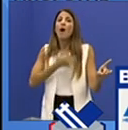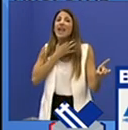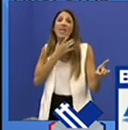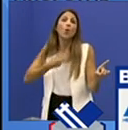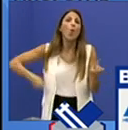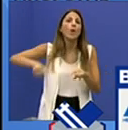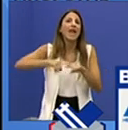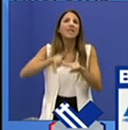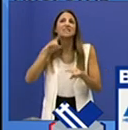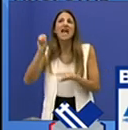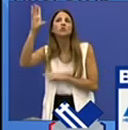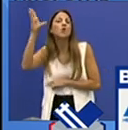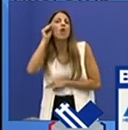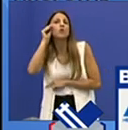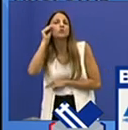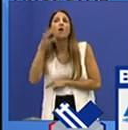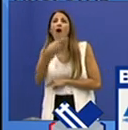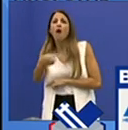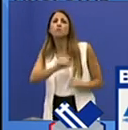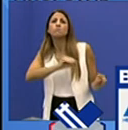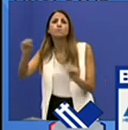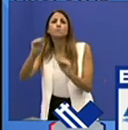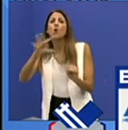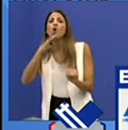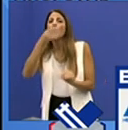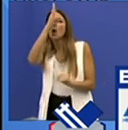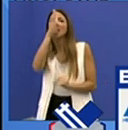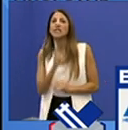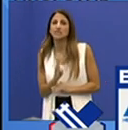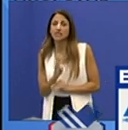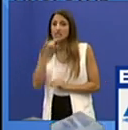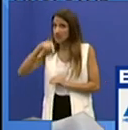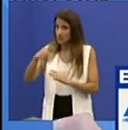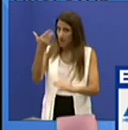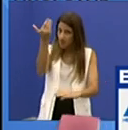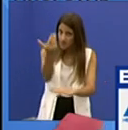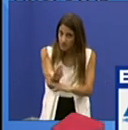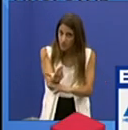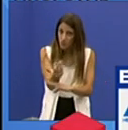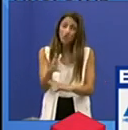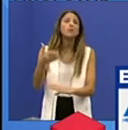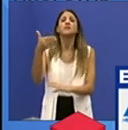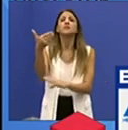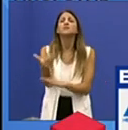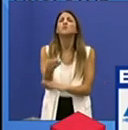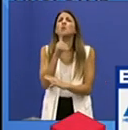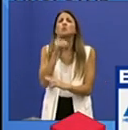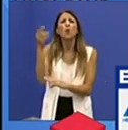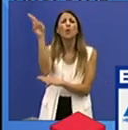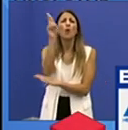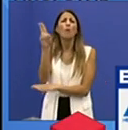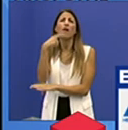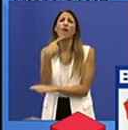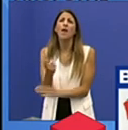του εξωτερικού, αυτούς που εξόρισε η κρίση. Δεν θα σας ζητήσω απόψε, στο όνομα ενός ρομαντικού πατριωτισμού,